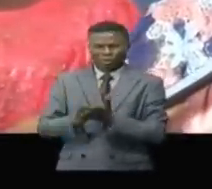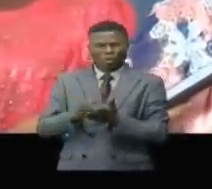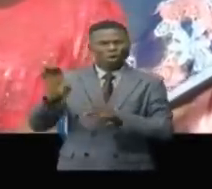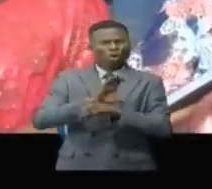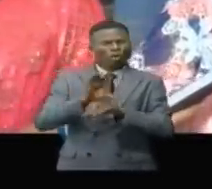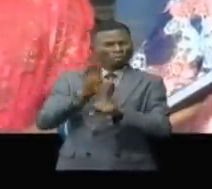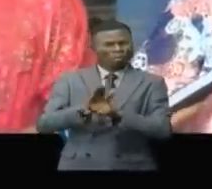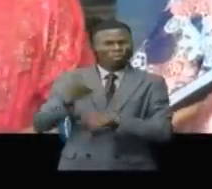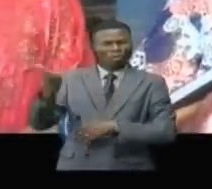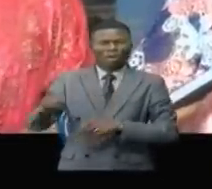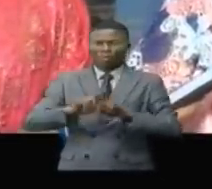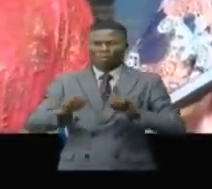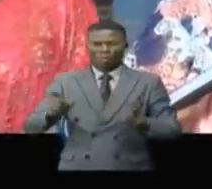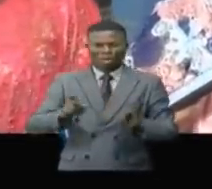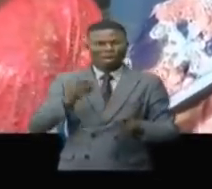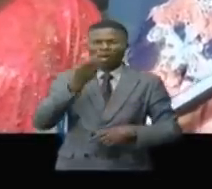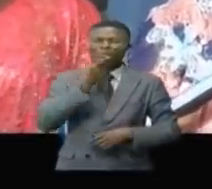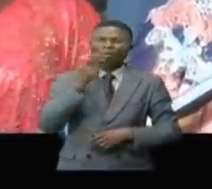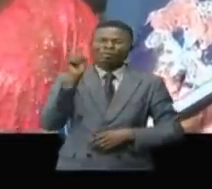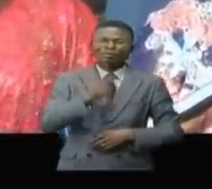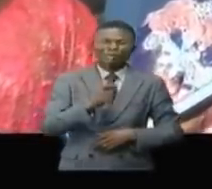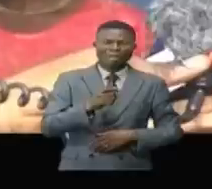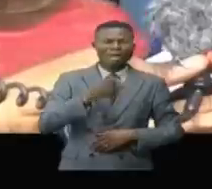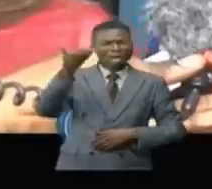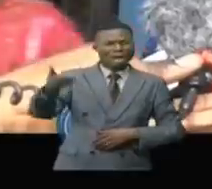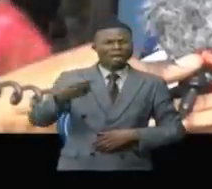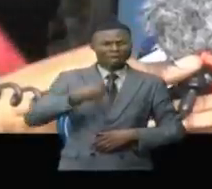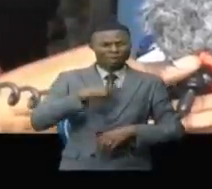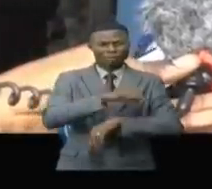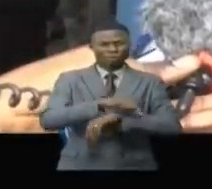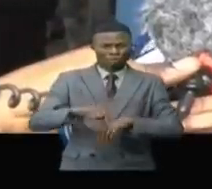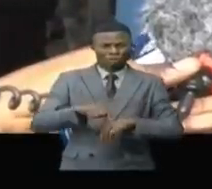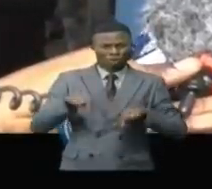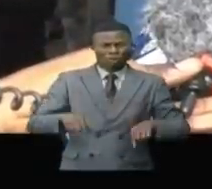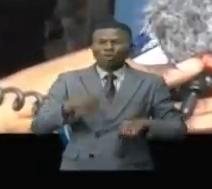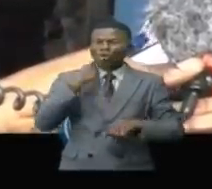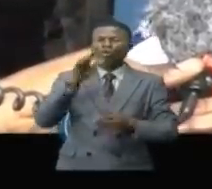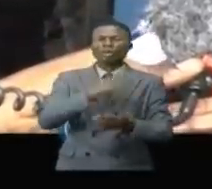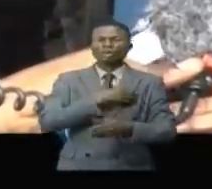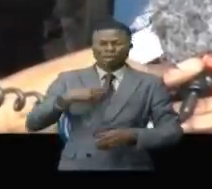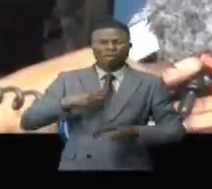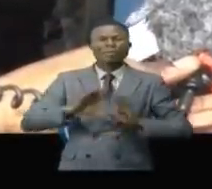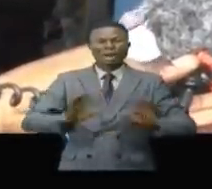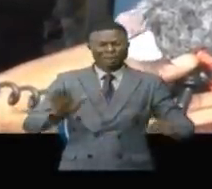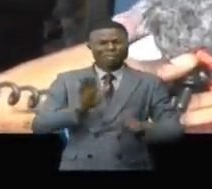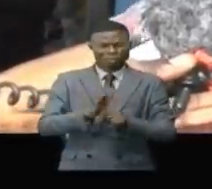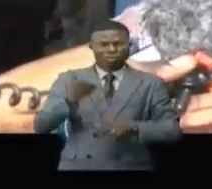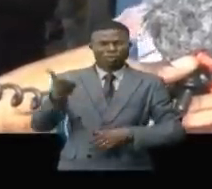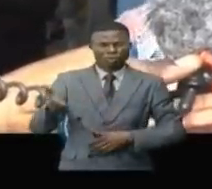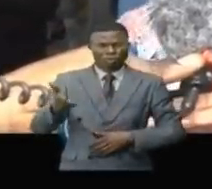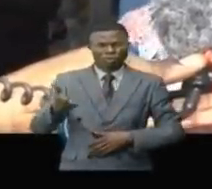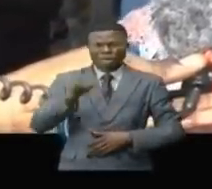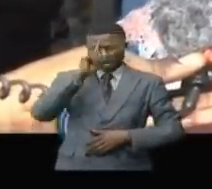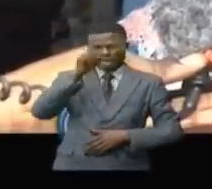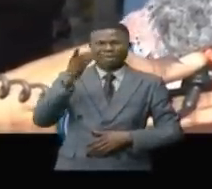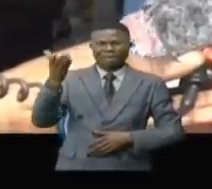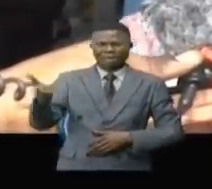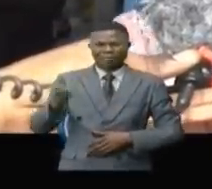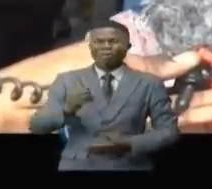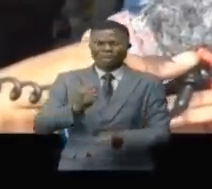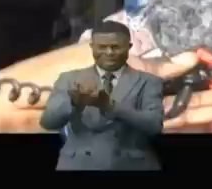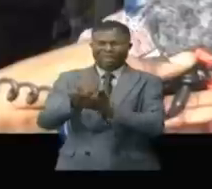d'occupations. Mais elles ont préféré venir me recevoir. J'ai toujours dit aux femmes, les femmes sont compétentes. Et je veux